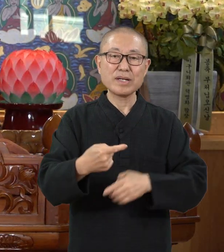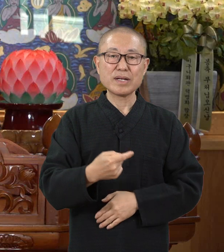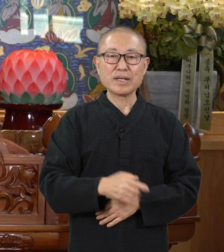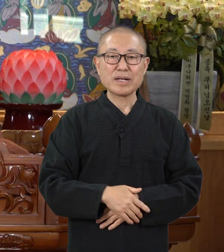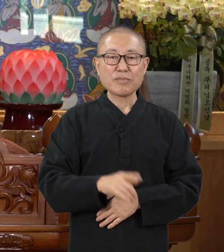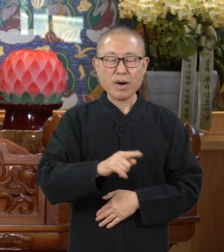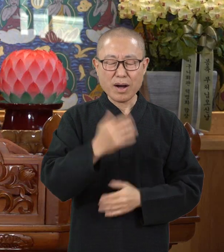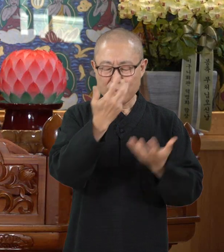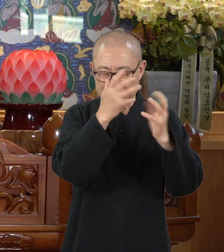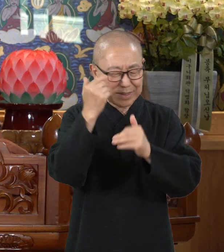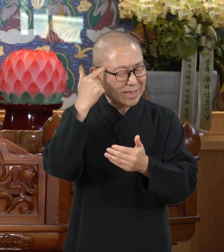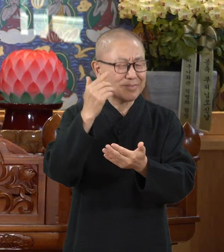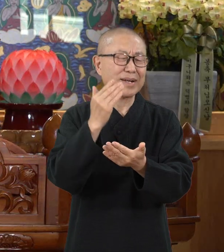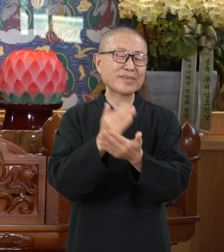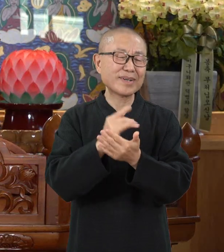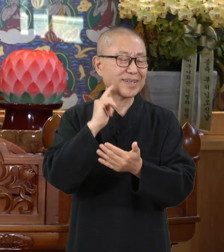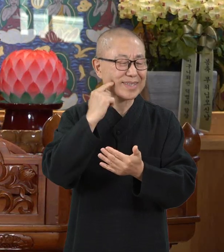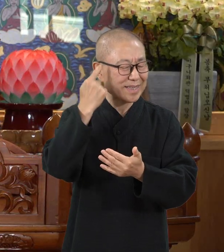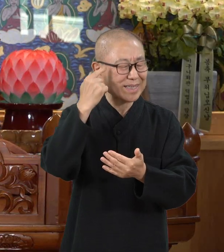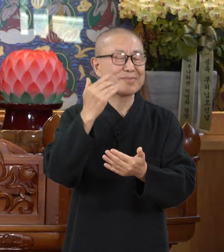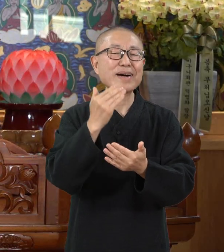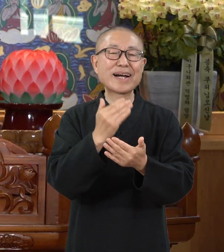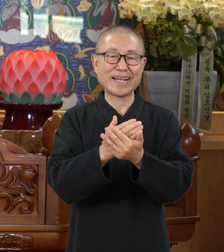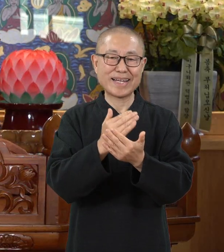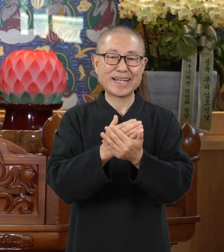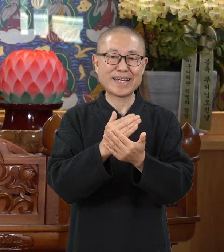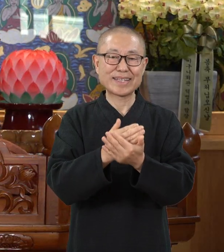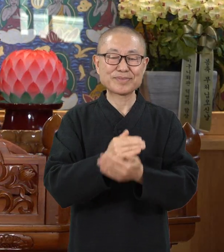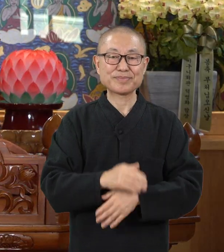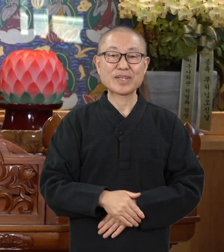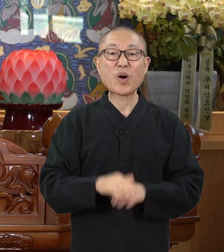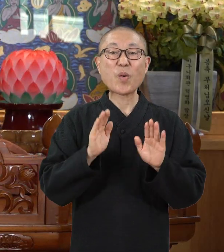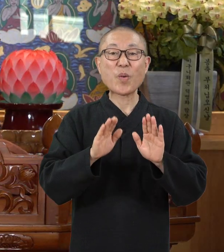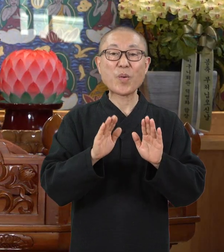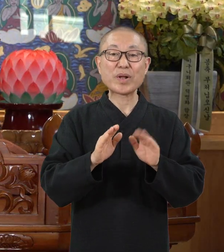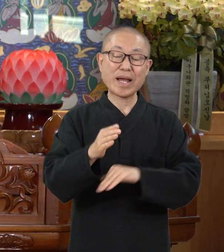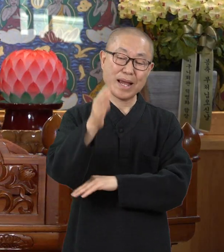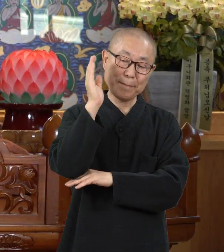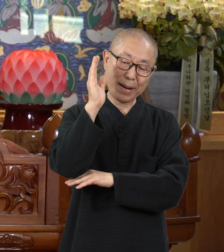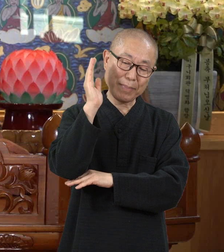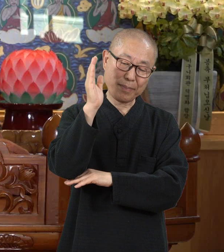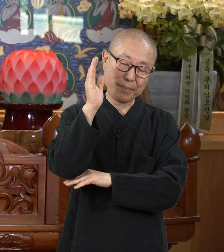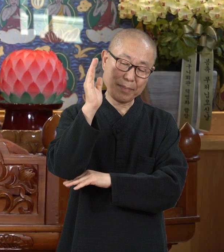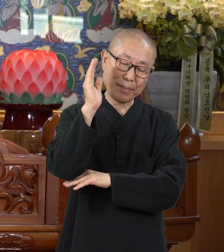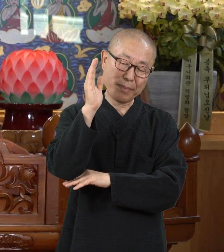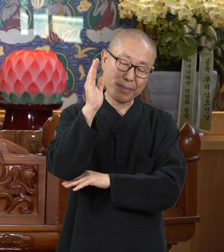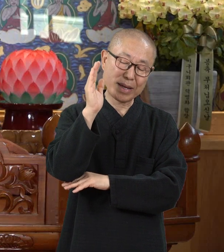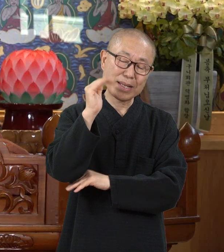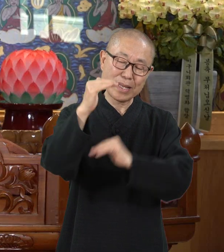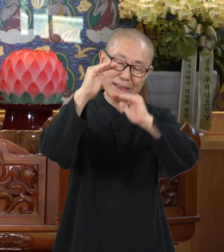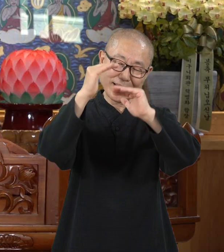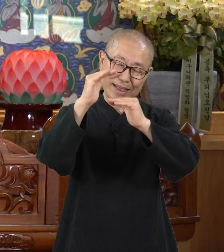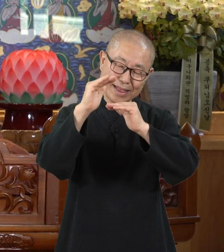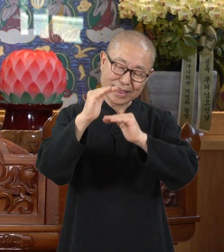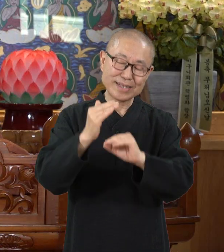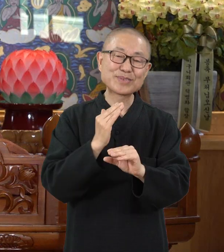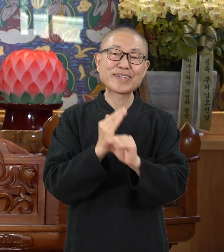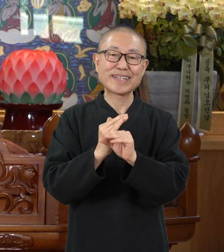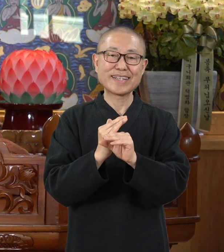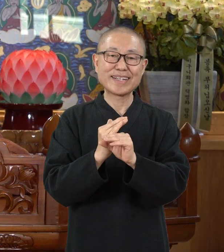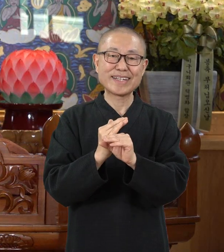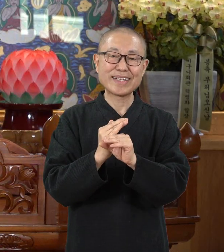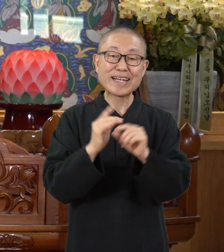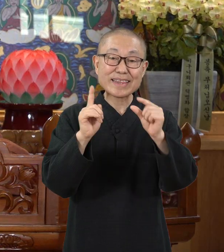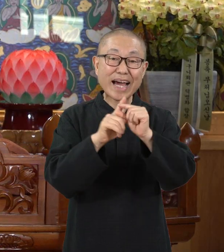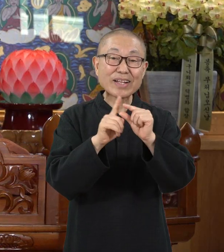복잡하게 생각하지 말고 어렵게 생각하지 마시라. 오늘 제가 한 30-40분에 말씀드리는 이 법문